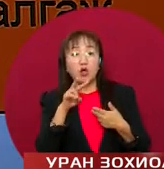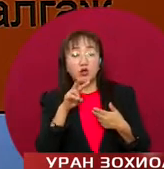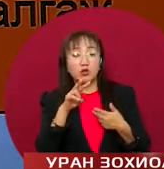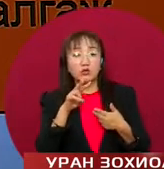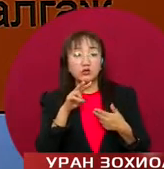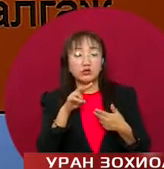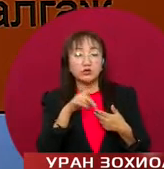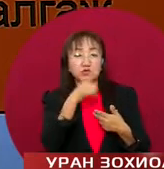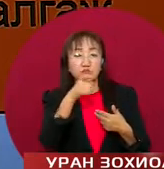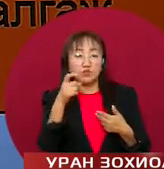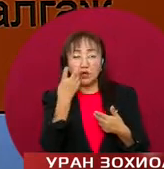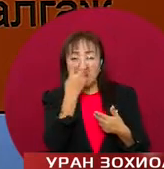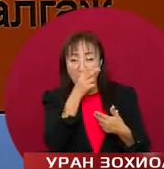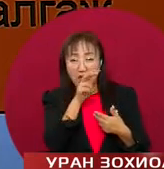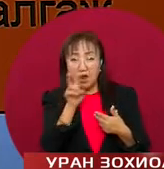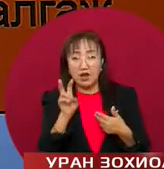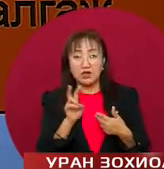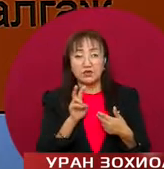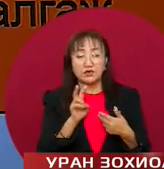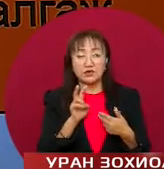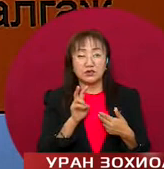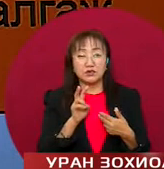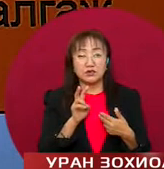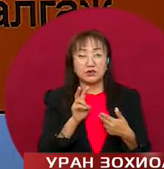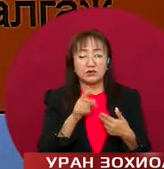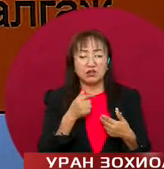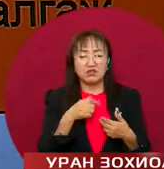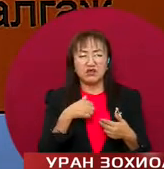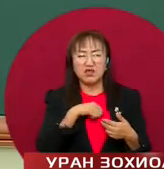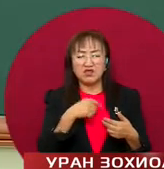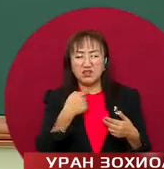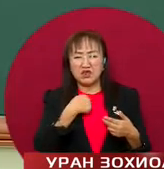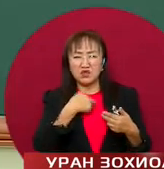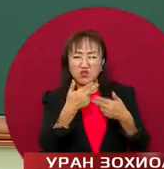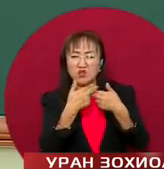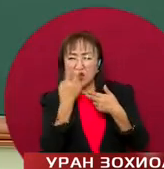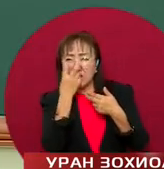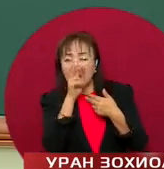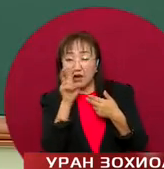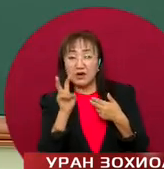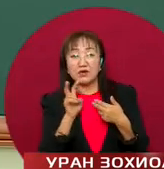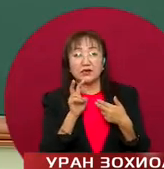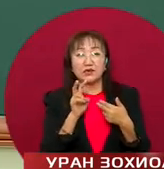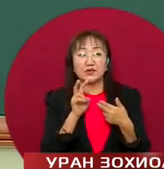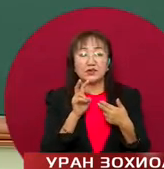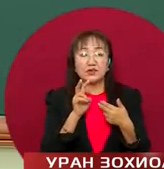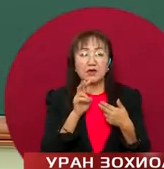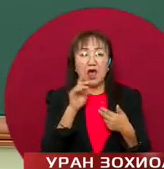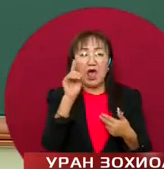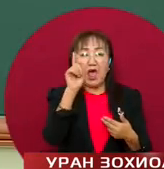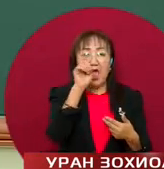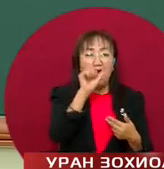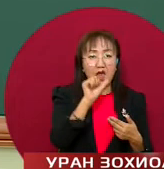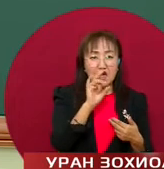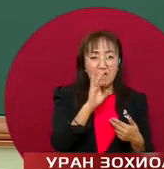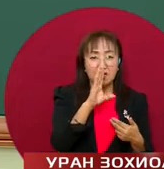ингэж харж байгаа тийм ээ. Хин надад туслах болоо гэд хараад байж идэг тийм үү? За харж гэдэг үйл